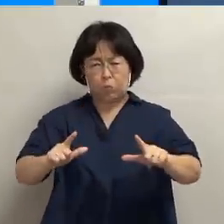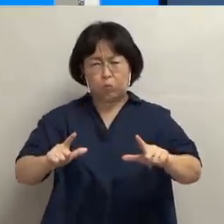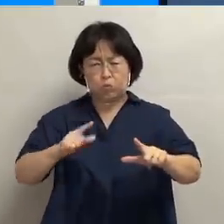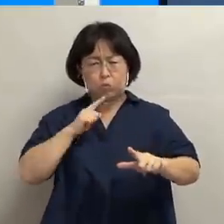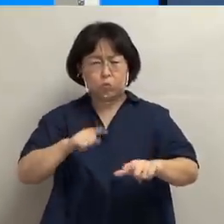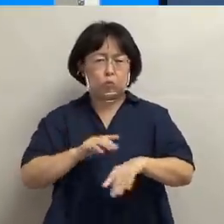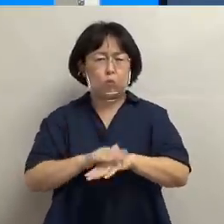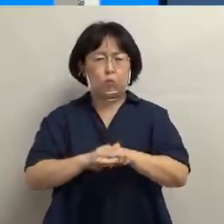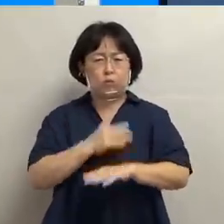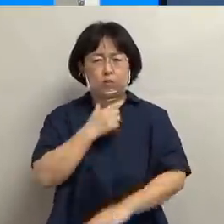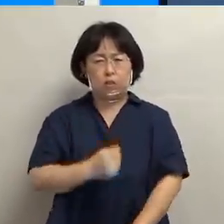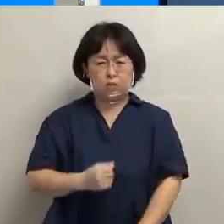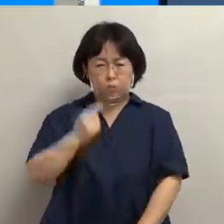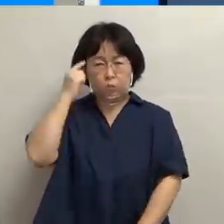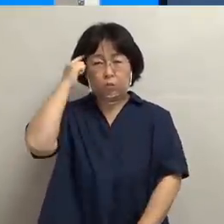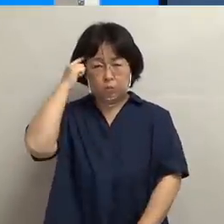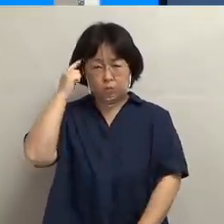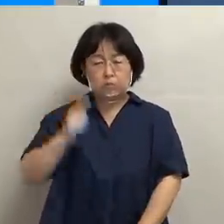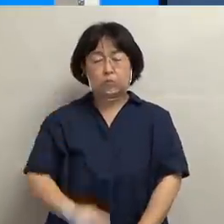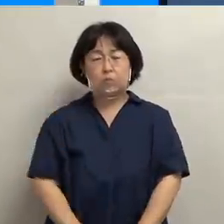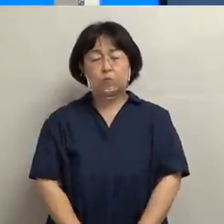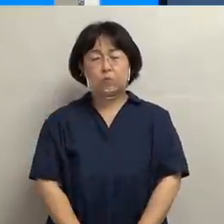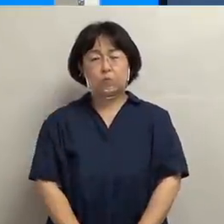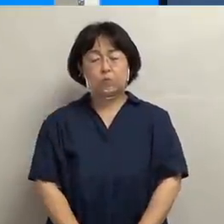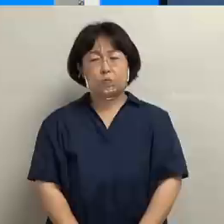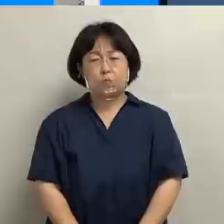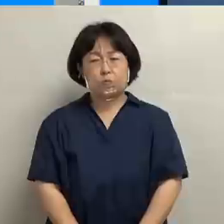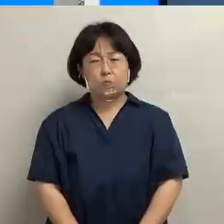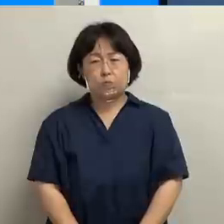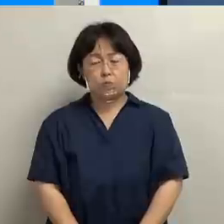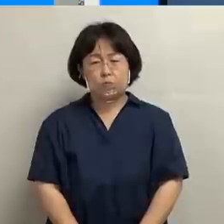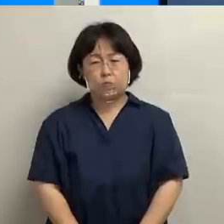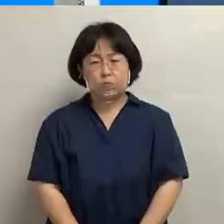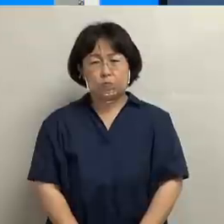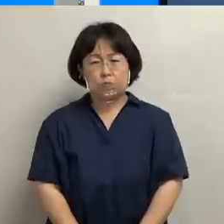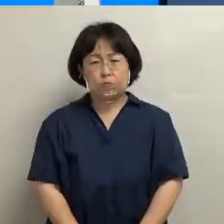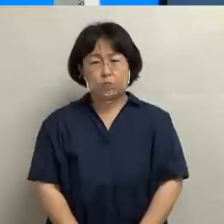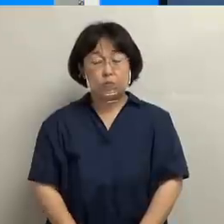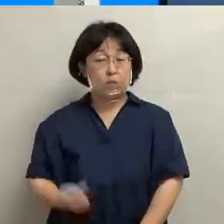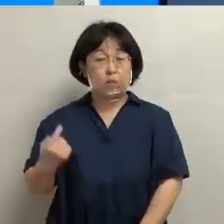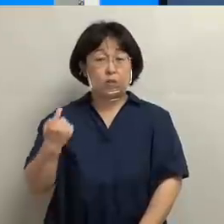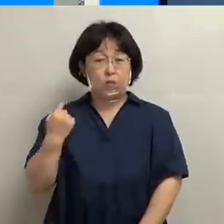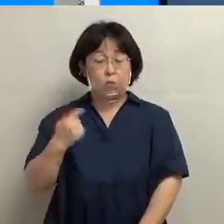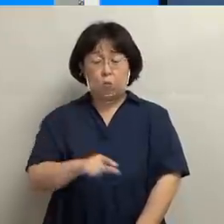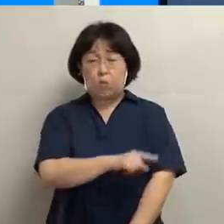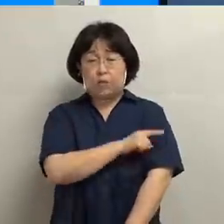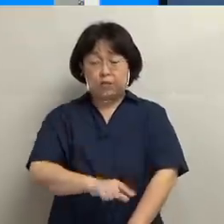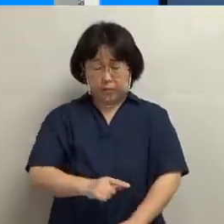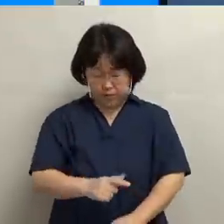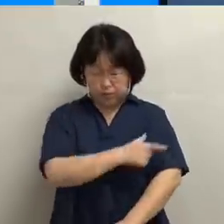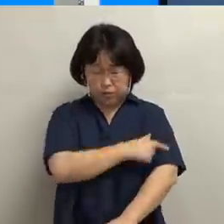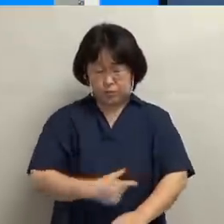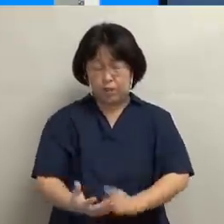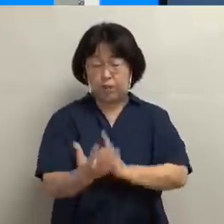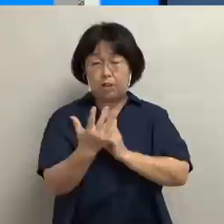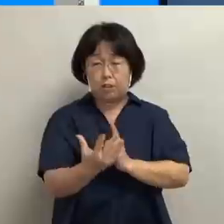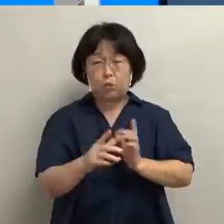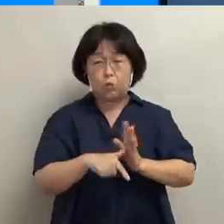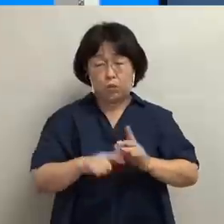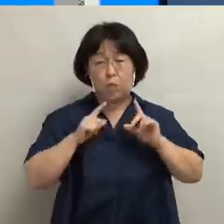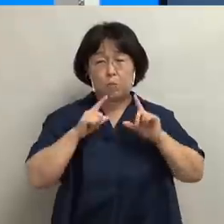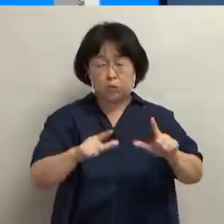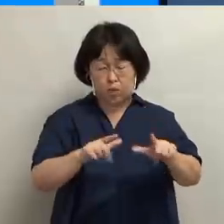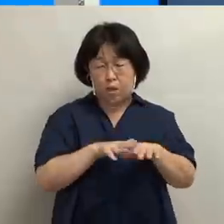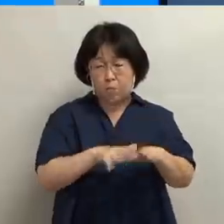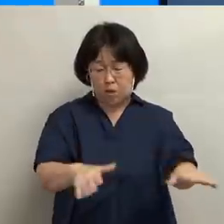といたいという風に考えていますへの機能の日記者会見で発表した万円もう